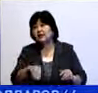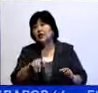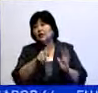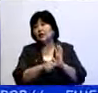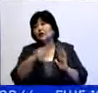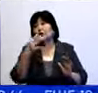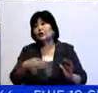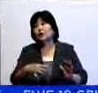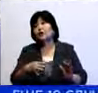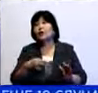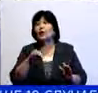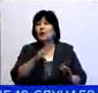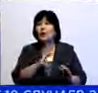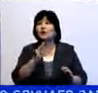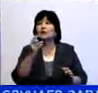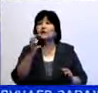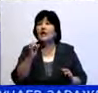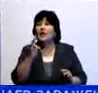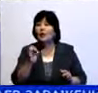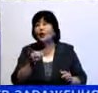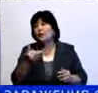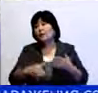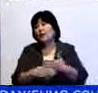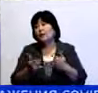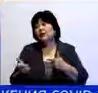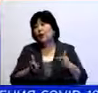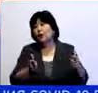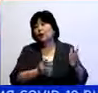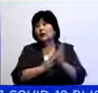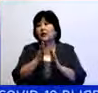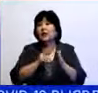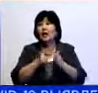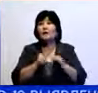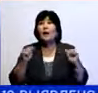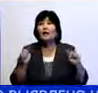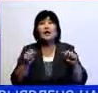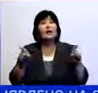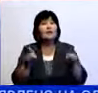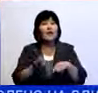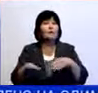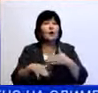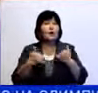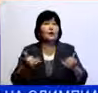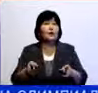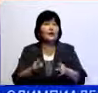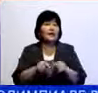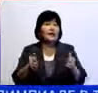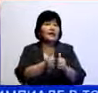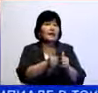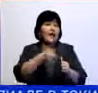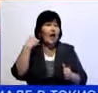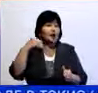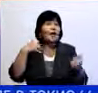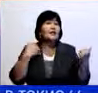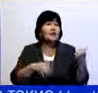сорок тонн сена района области помогают пальцем заготовкой трав и кормов на зиму также руку помощи протянули из соседней актюбинская